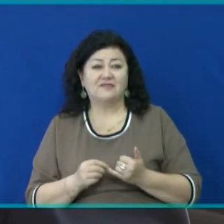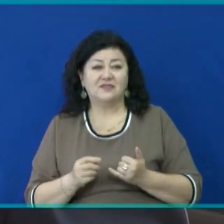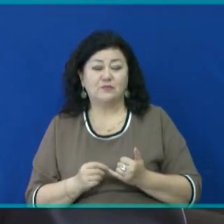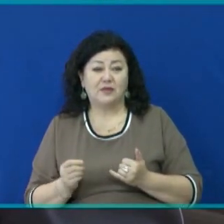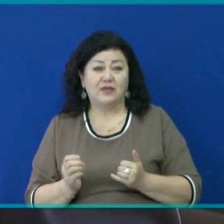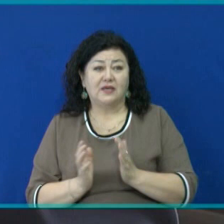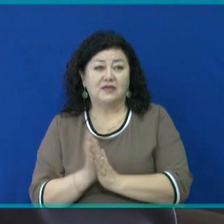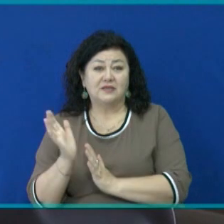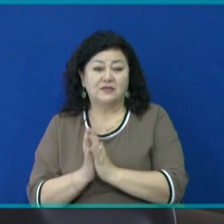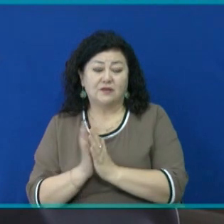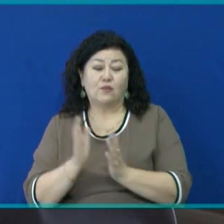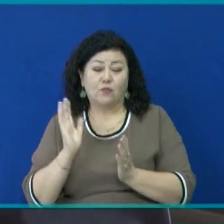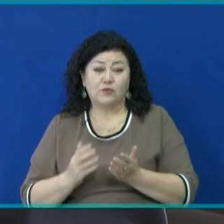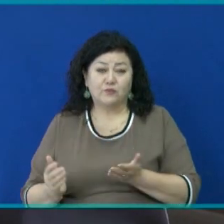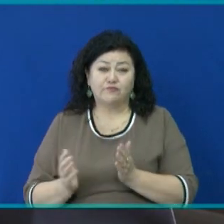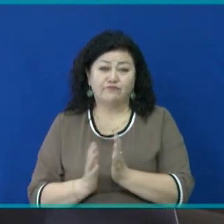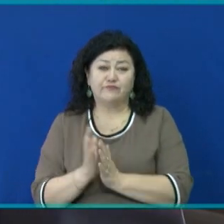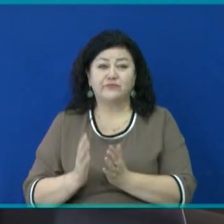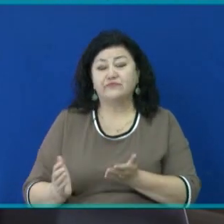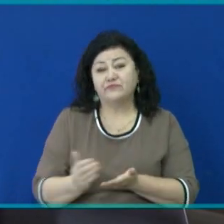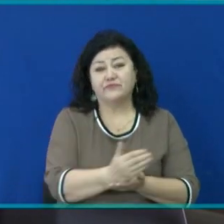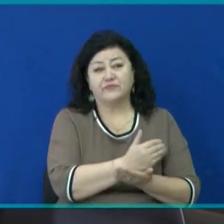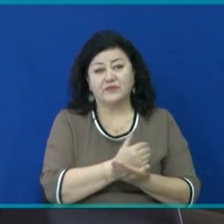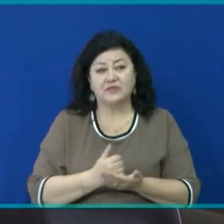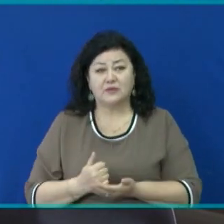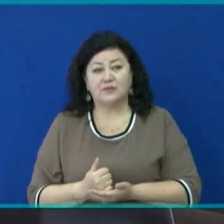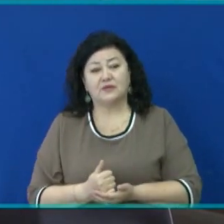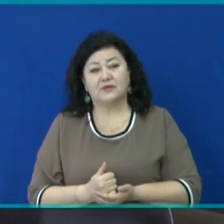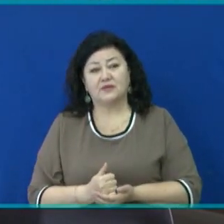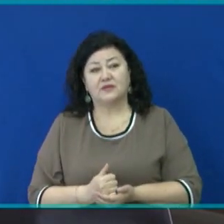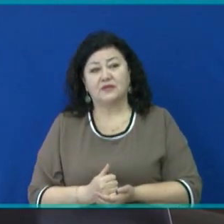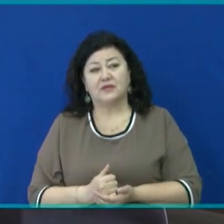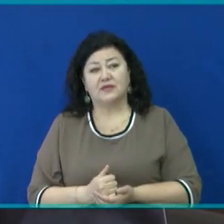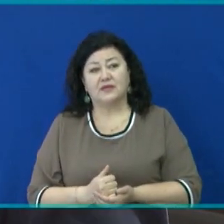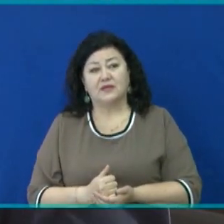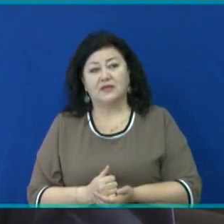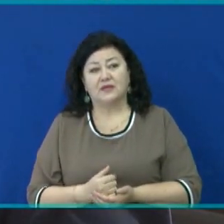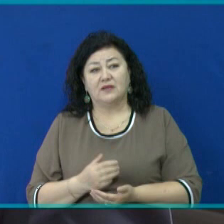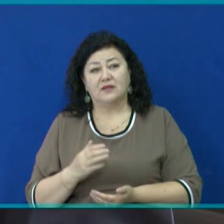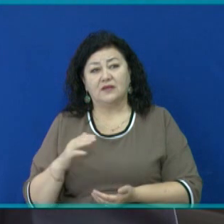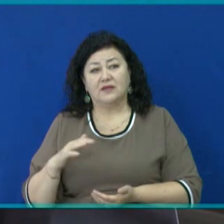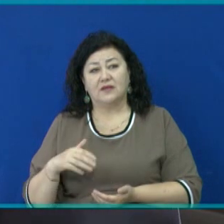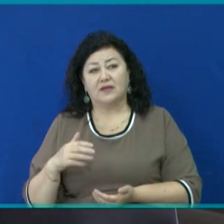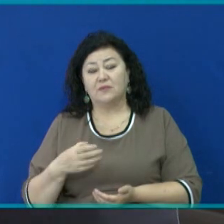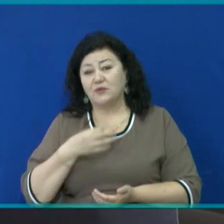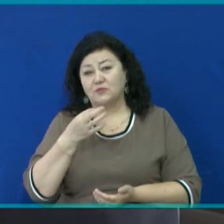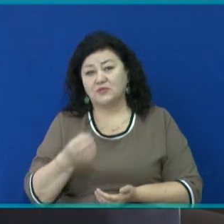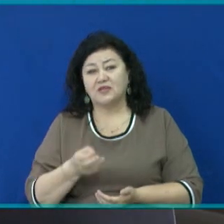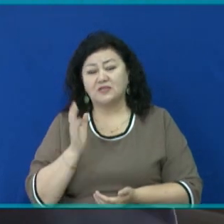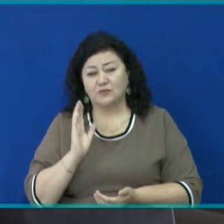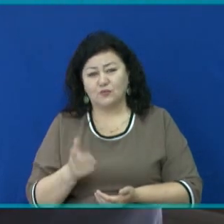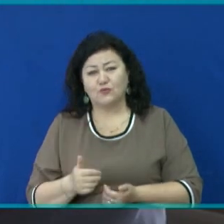кезде бір келсеңіз дұрыс болар еді. Сол шөпті орнатқан кезде бір келсеңіз жақсы болар еді. Сонда айтасыз, сол ағам айтып еді. Шымалақ шөп мықты болып дейді деп